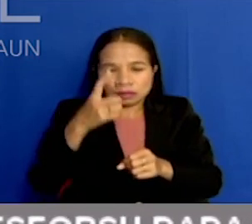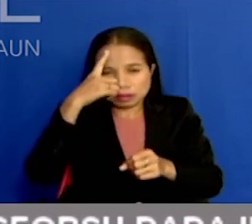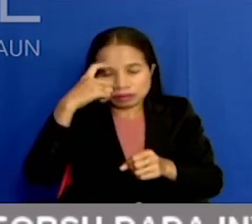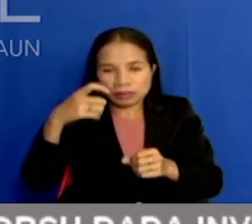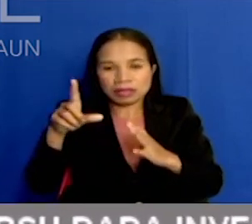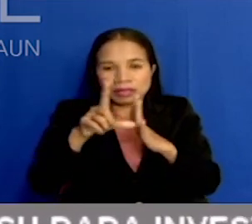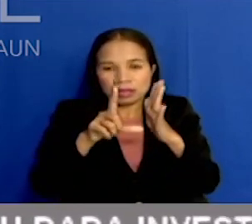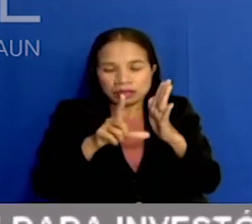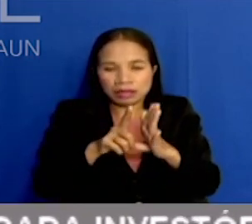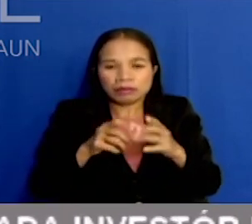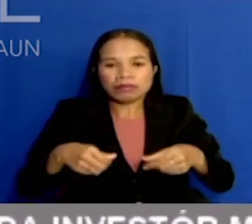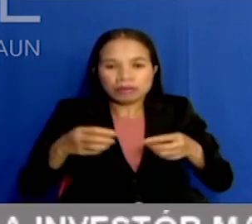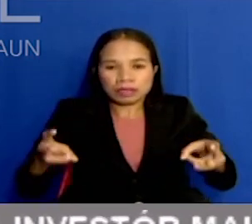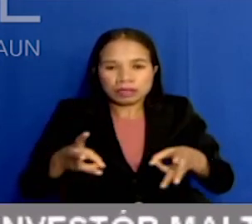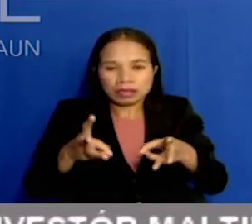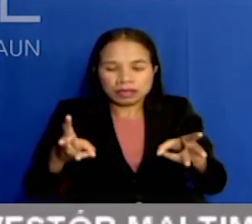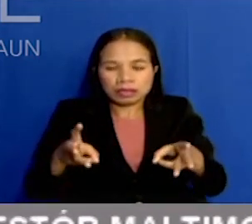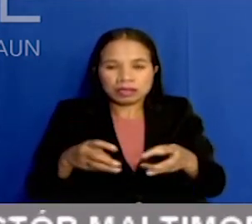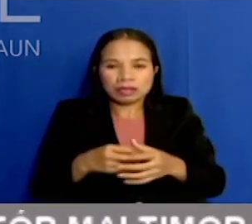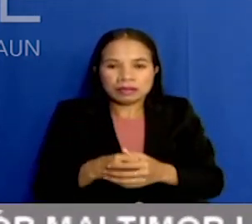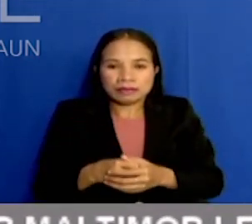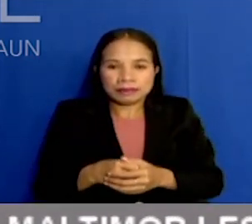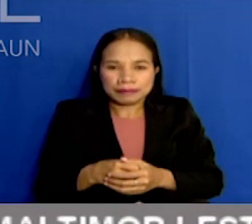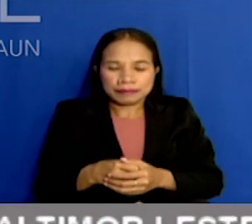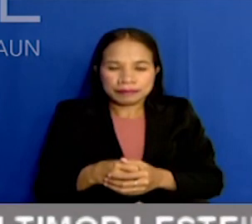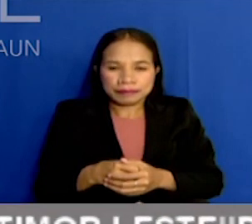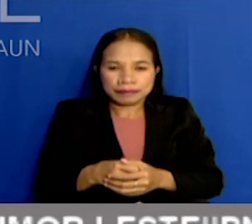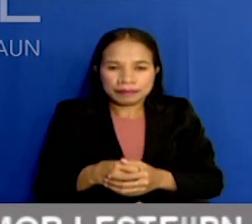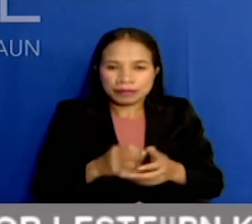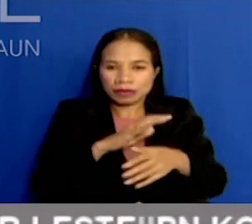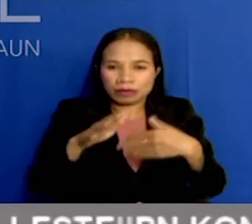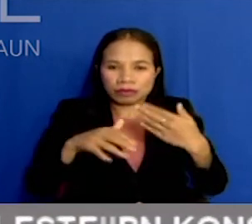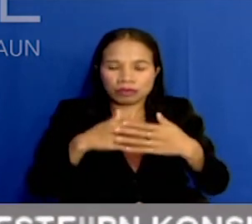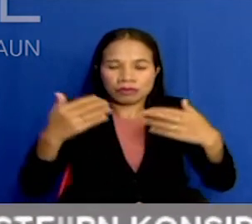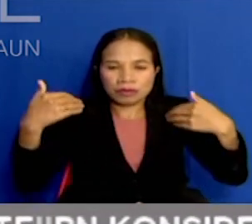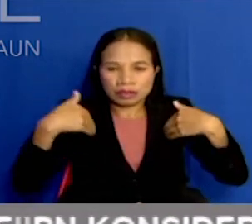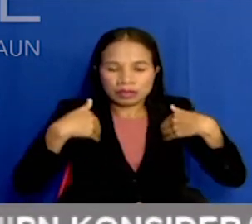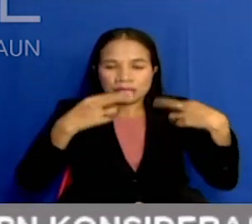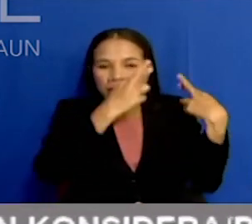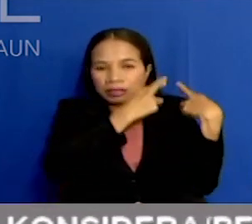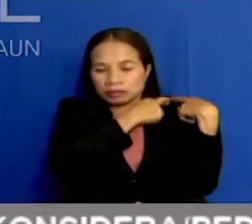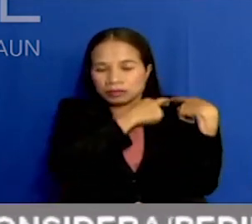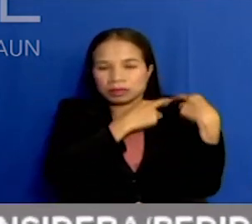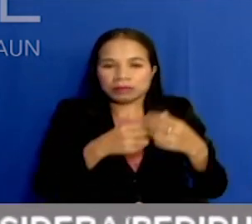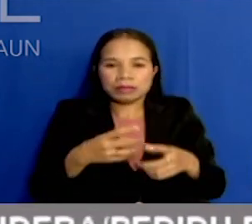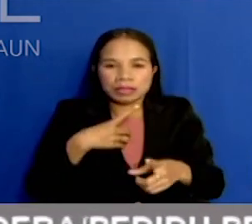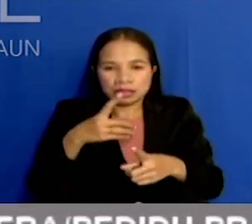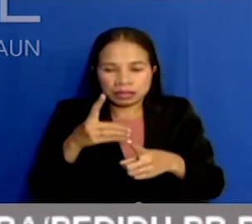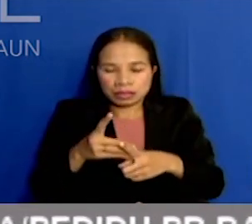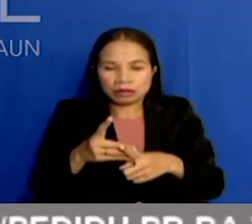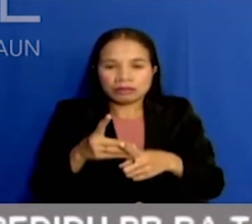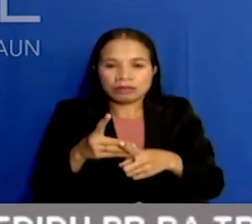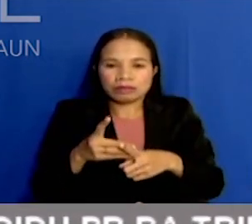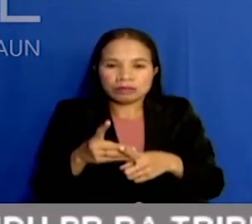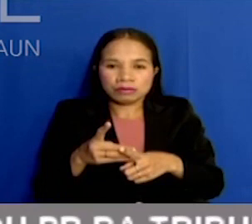lei fodala. Nah, lei fodalan konstitusional mas fodalan itu tu tu iha dever moral direito para atual kontrol lai baik lainnya.